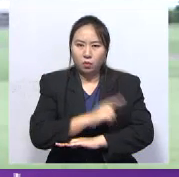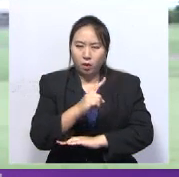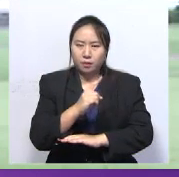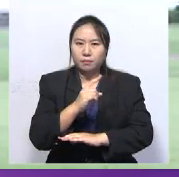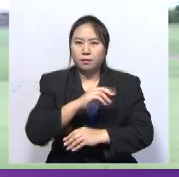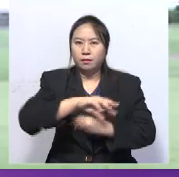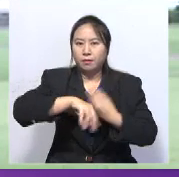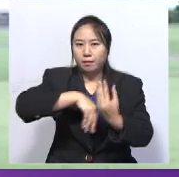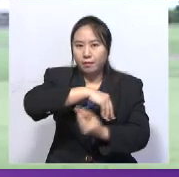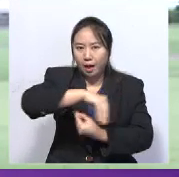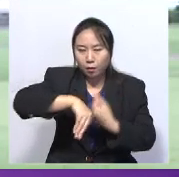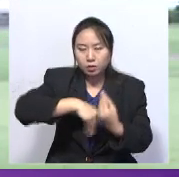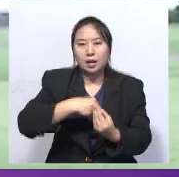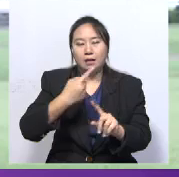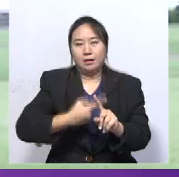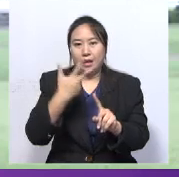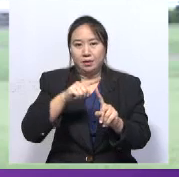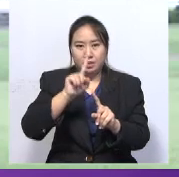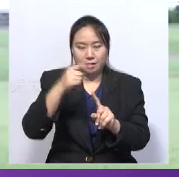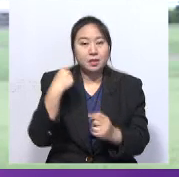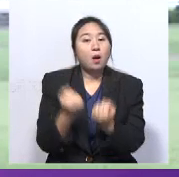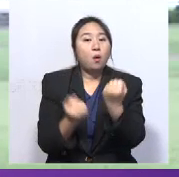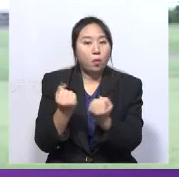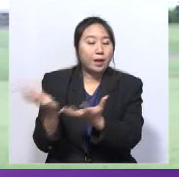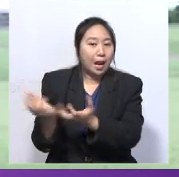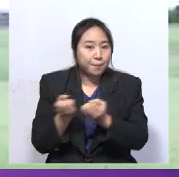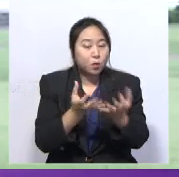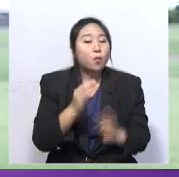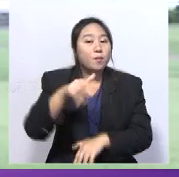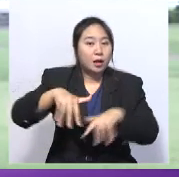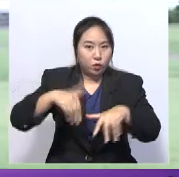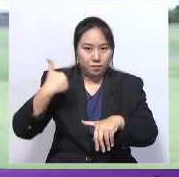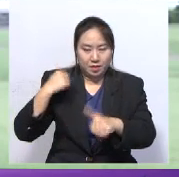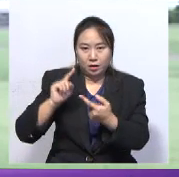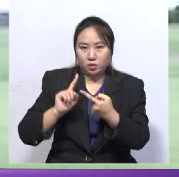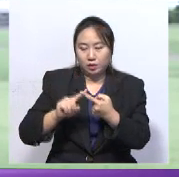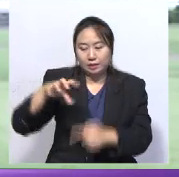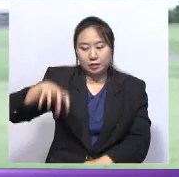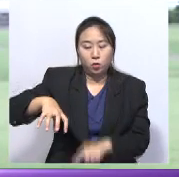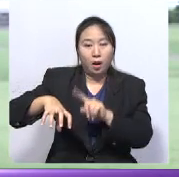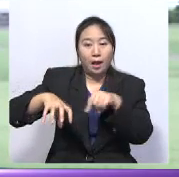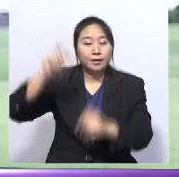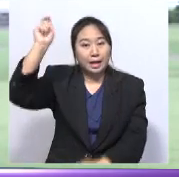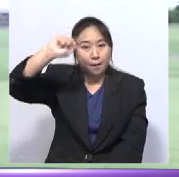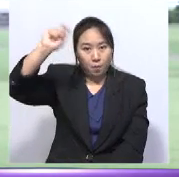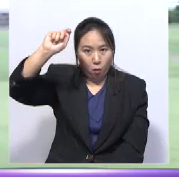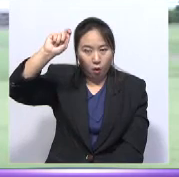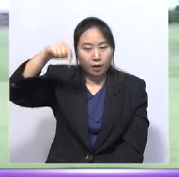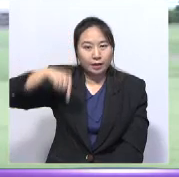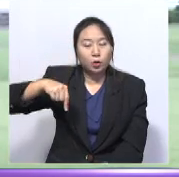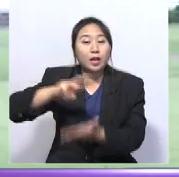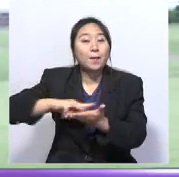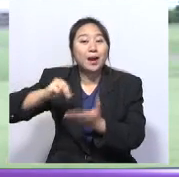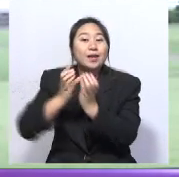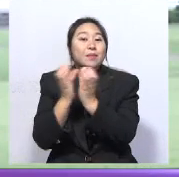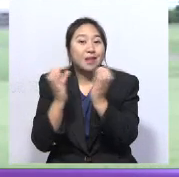มนี้นะครับจะมีการจัดรถคอยอำนวยความสะดวกให้กับประชาชนที่จะเดินทางมา2จุดด้วยกันครับจุดแรกนะครับคือบริเวณท้องสนามหลวงฝั่งประตูธรรมศ